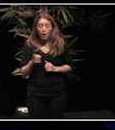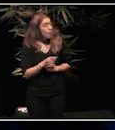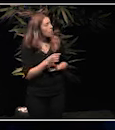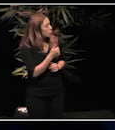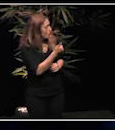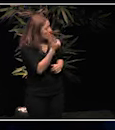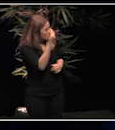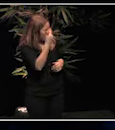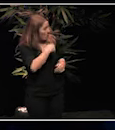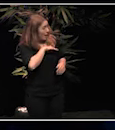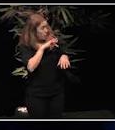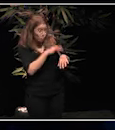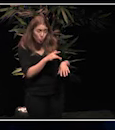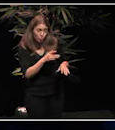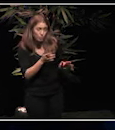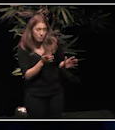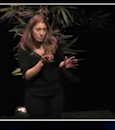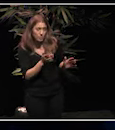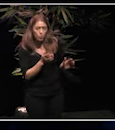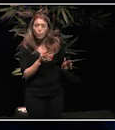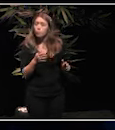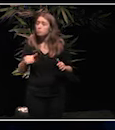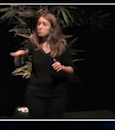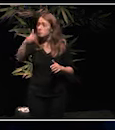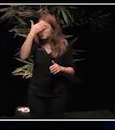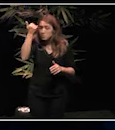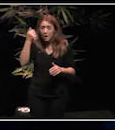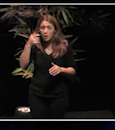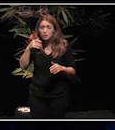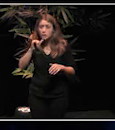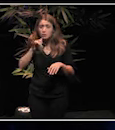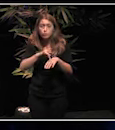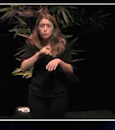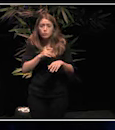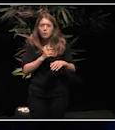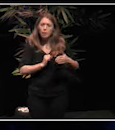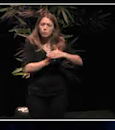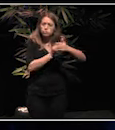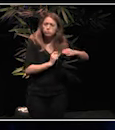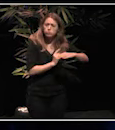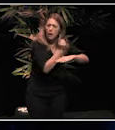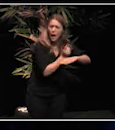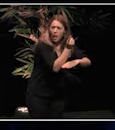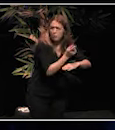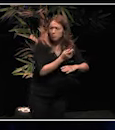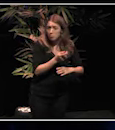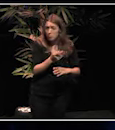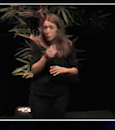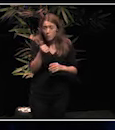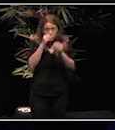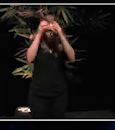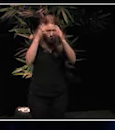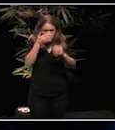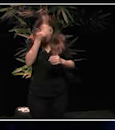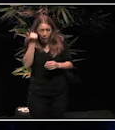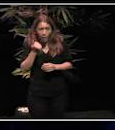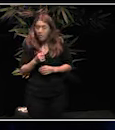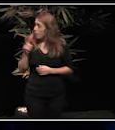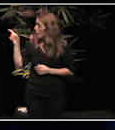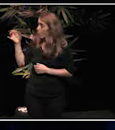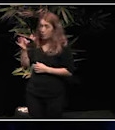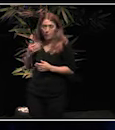fait. Je ne sais pas s'il y a des gens qui ont fait un ultra trail, mais c'est les questions qu'on se pose justement. Oui, mais c'est juste les choses